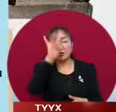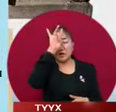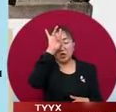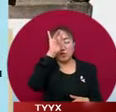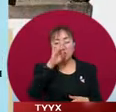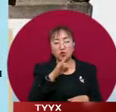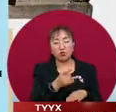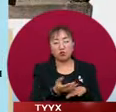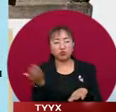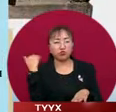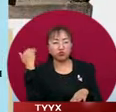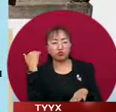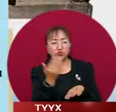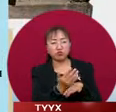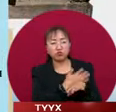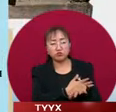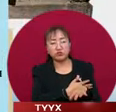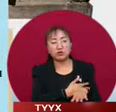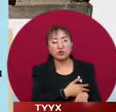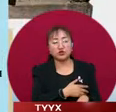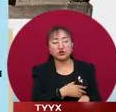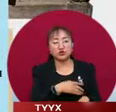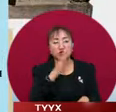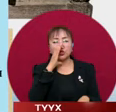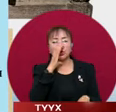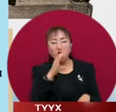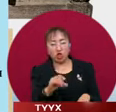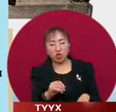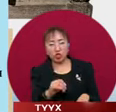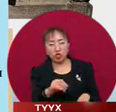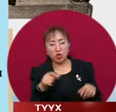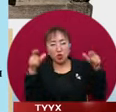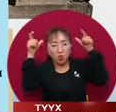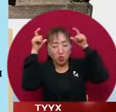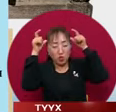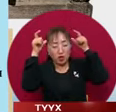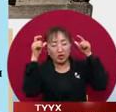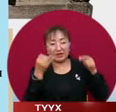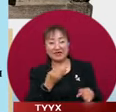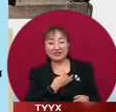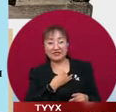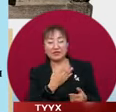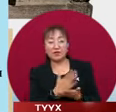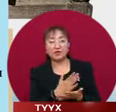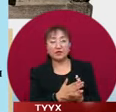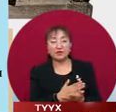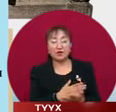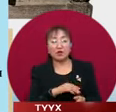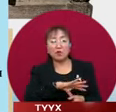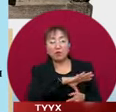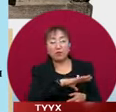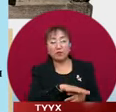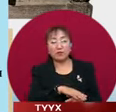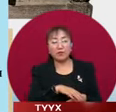эртдэр үеэс чон үхэр зэргийг шүтдэг байсан байна. Гэхдээ ингэж шүтж явах явцдаа альва юмс үзэгдэл бүгд